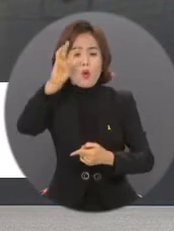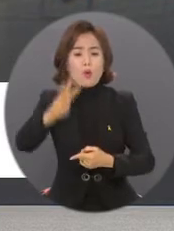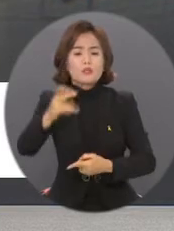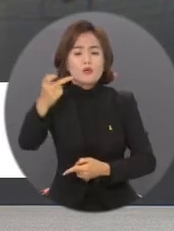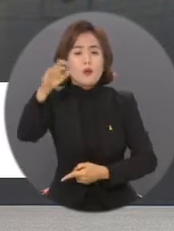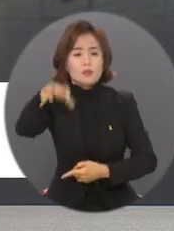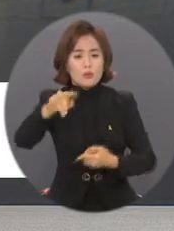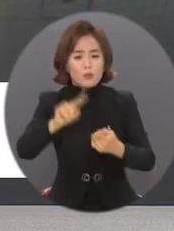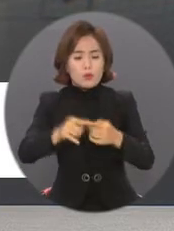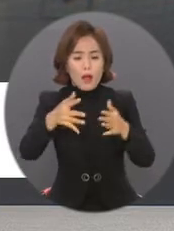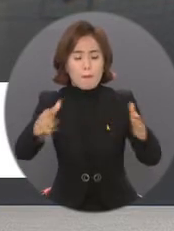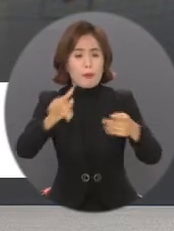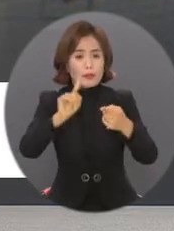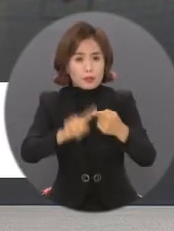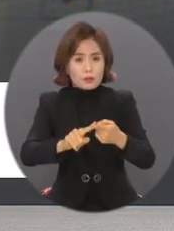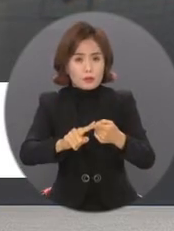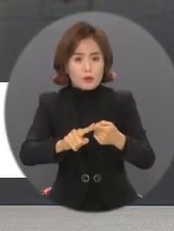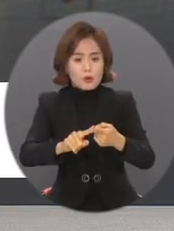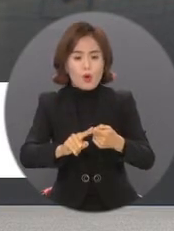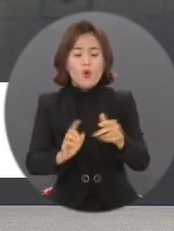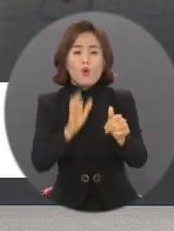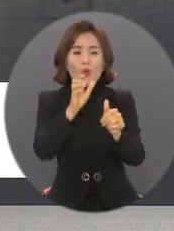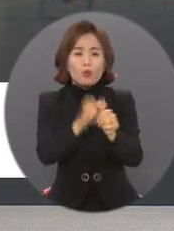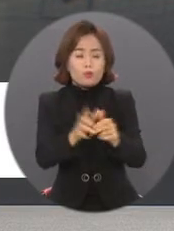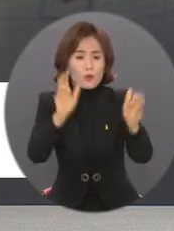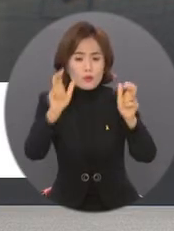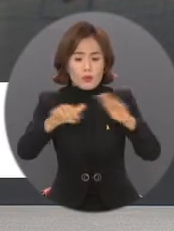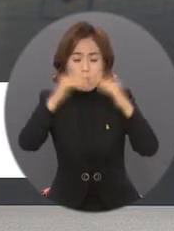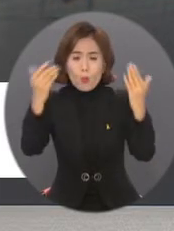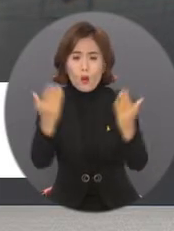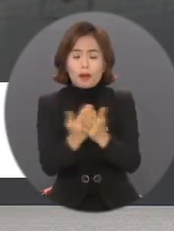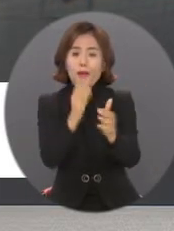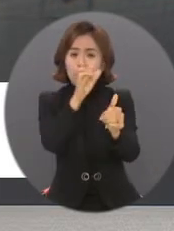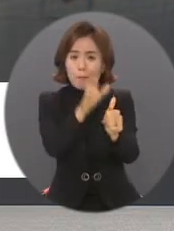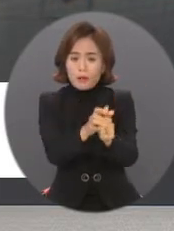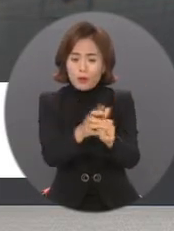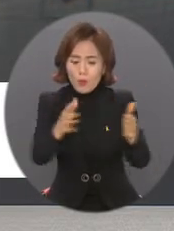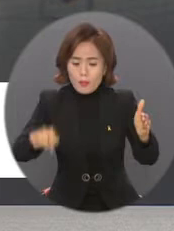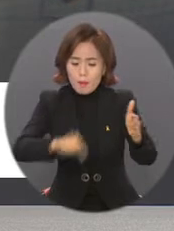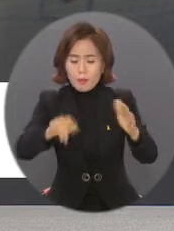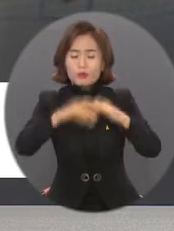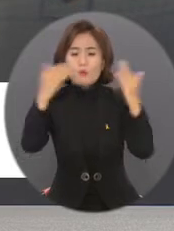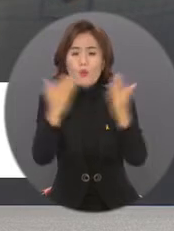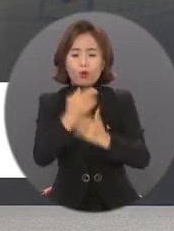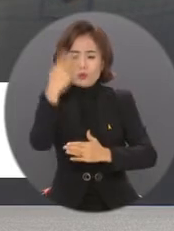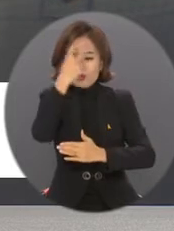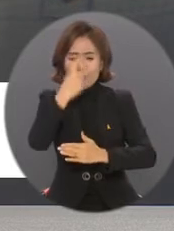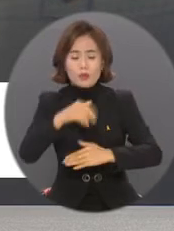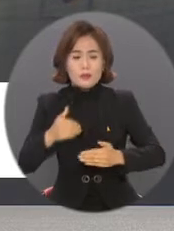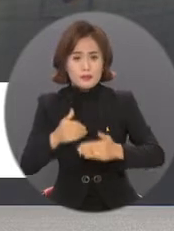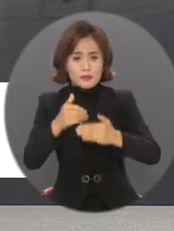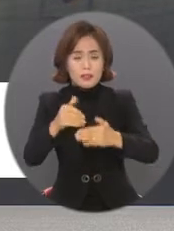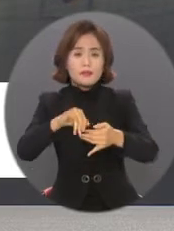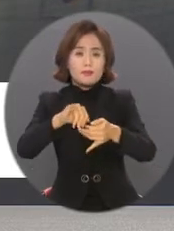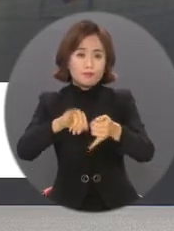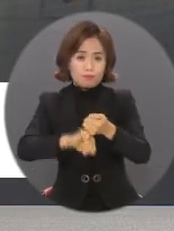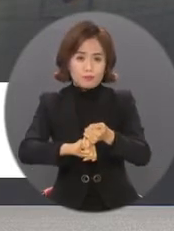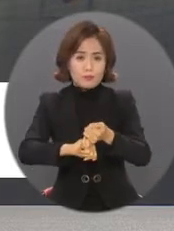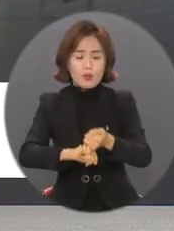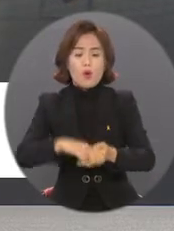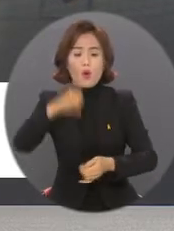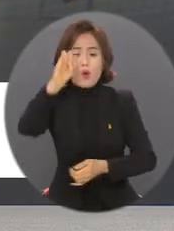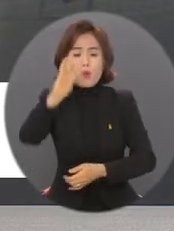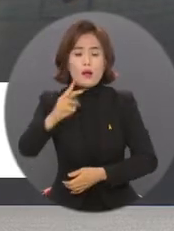광산구 가 해당 아파트를 포함해 위탁 싸이의 관리를 맡긴 관내 아파트를 전수조사 하기로 했습니다 또